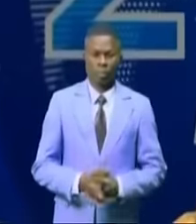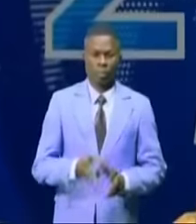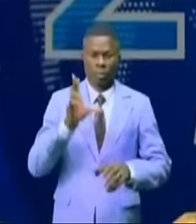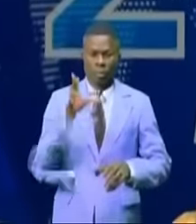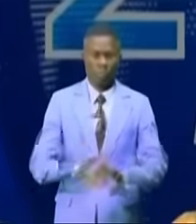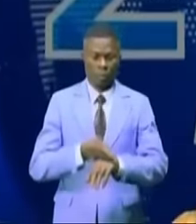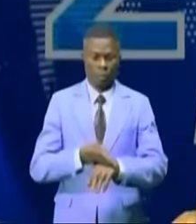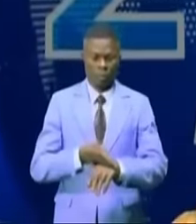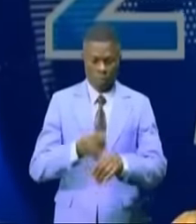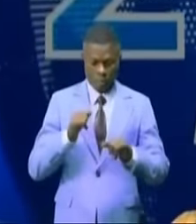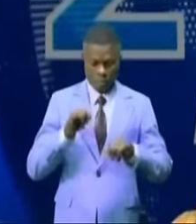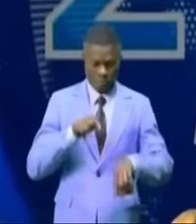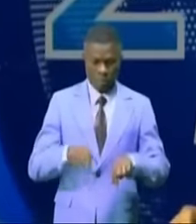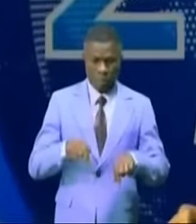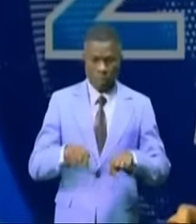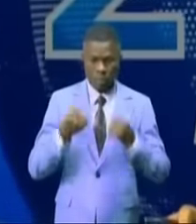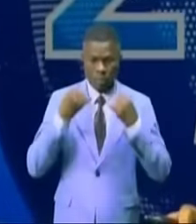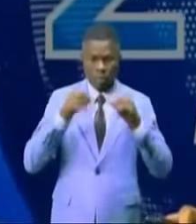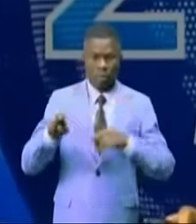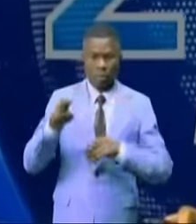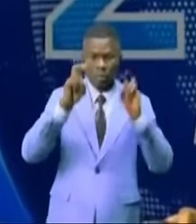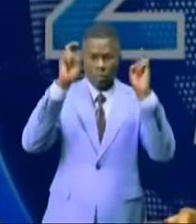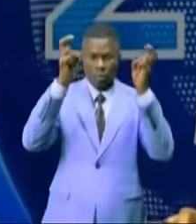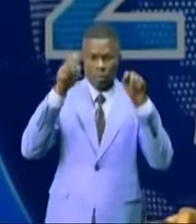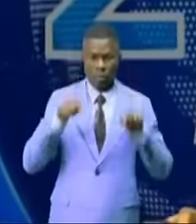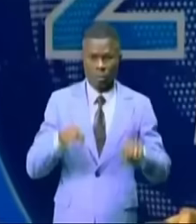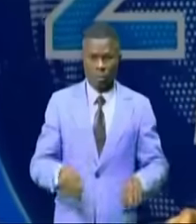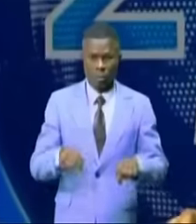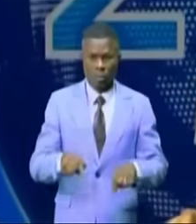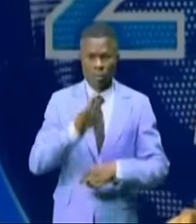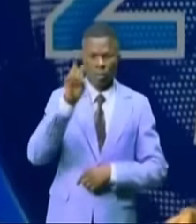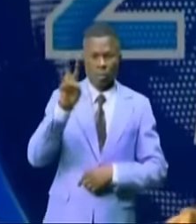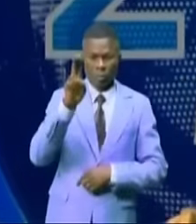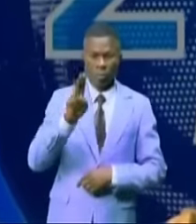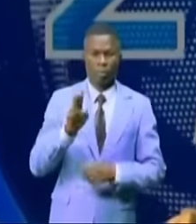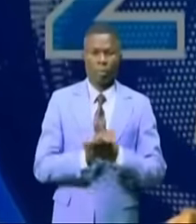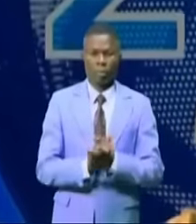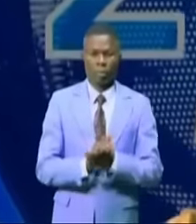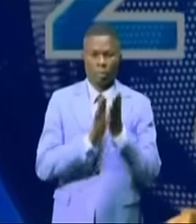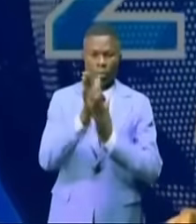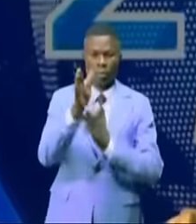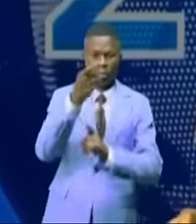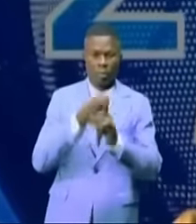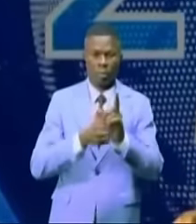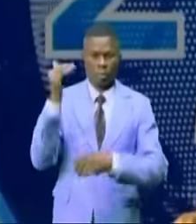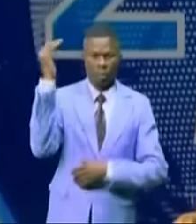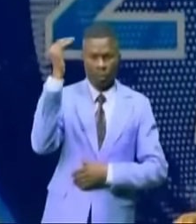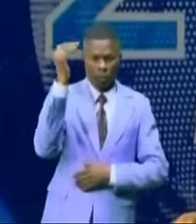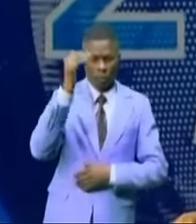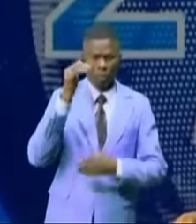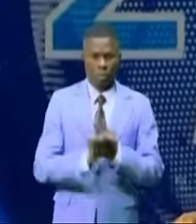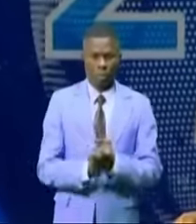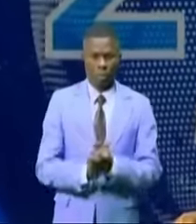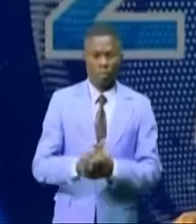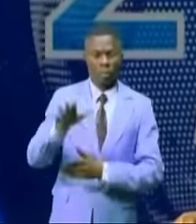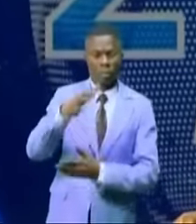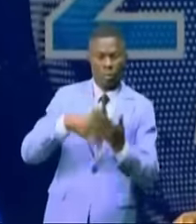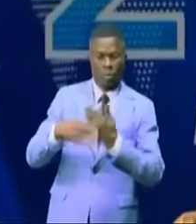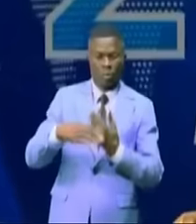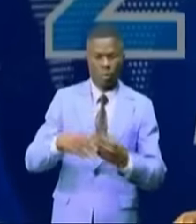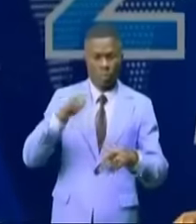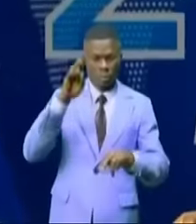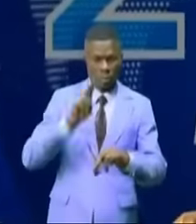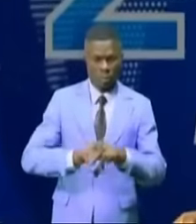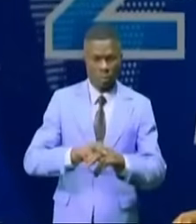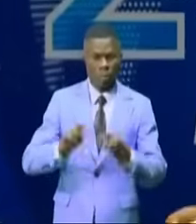Il est 20h, c'est l'heure de vous informer. Voici les titres de l'actualité de ce vendredi 15 décembre. La barbarie s'invite